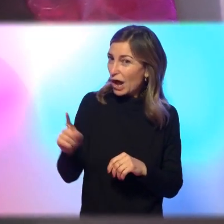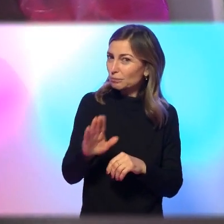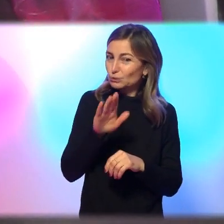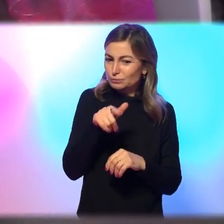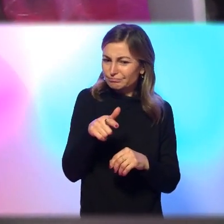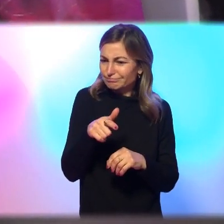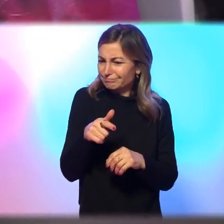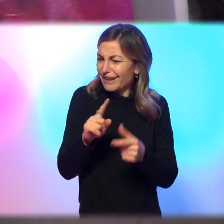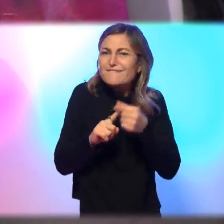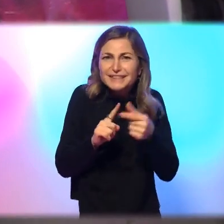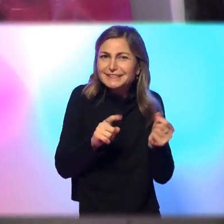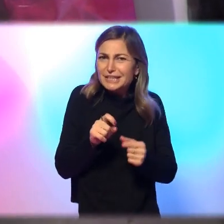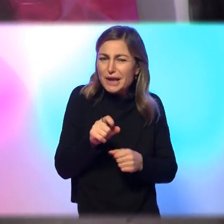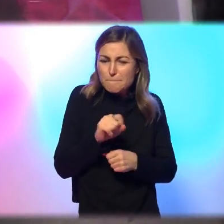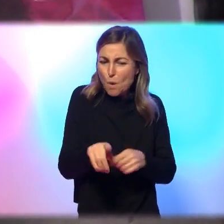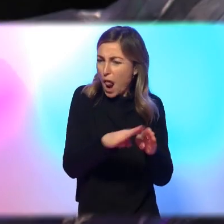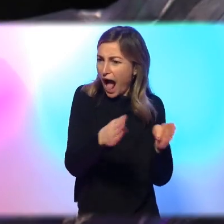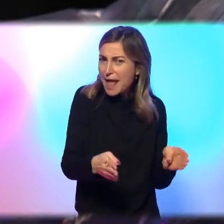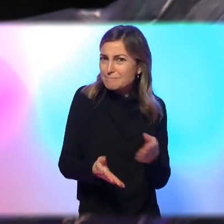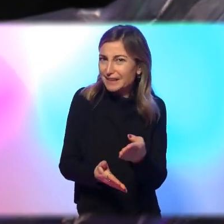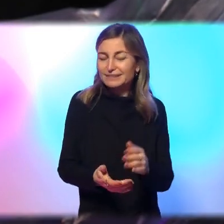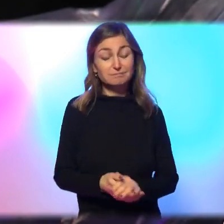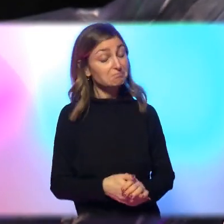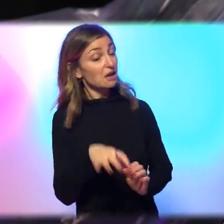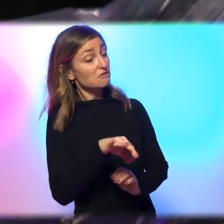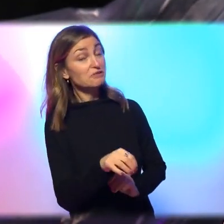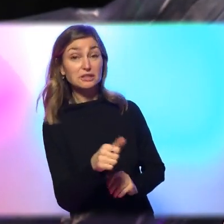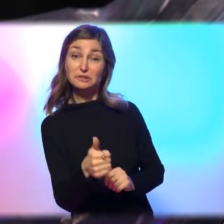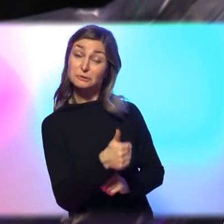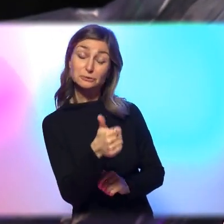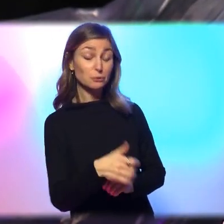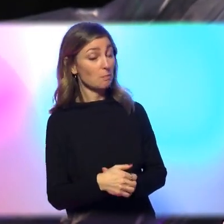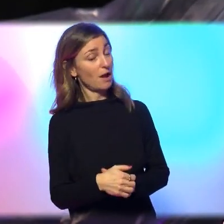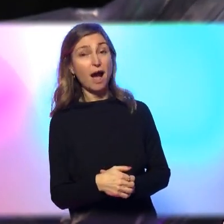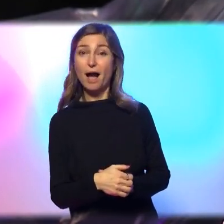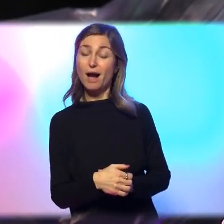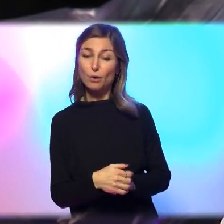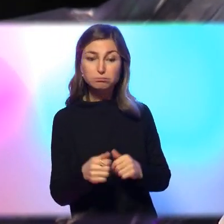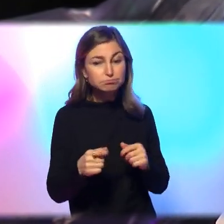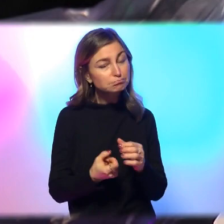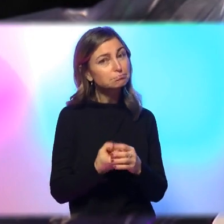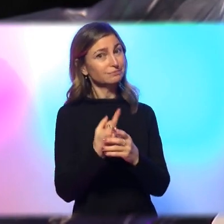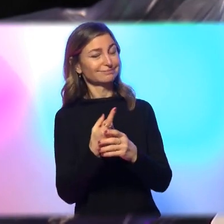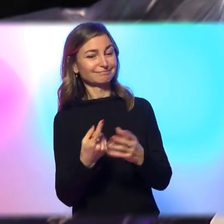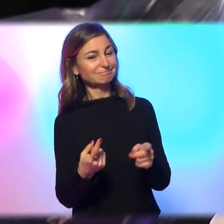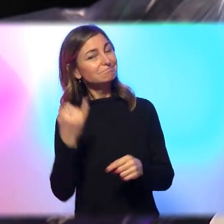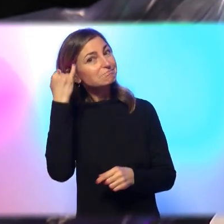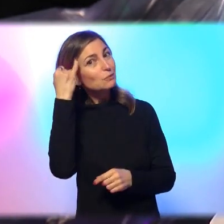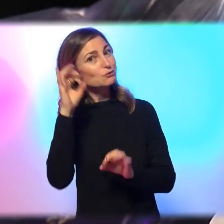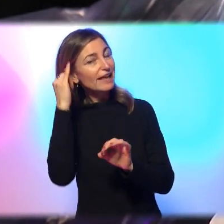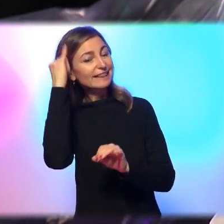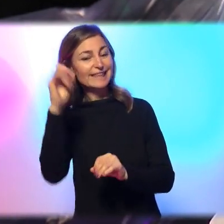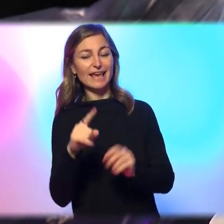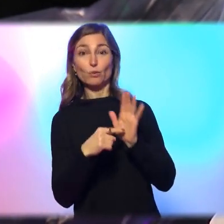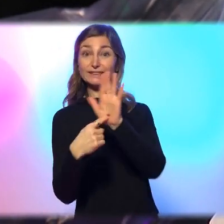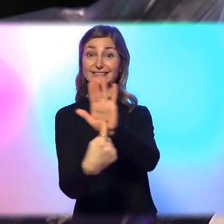diese witzige Mülleimer? Ja, ich finde das ganz großartig. Also das ist sehr originell. Zeigt auch ein bisschen, dass Umweltschutz auch